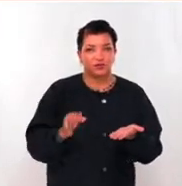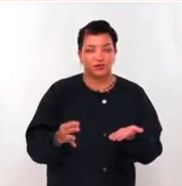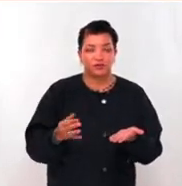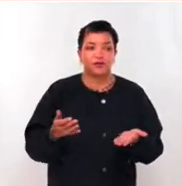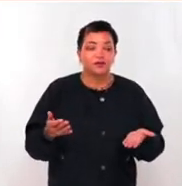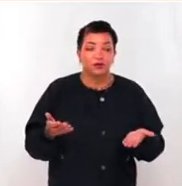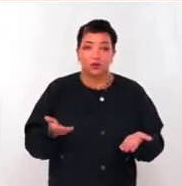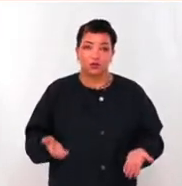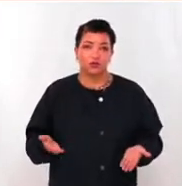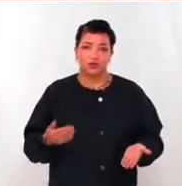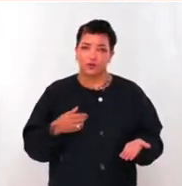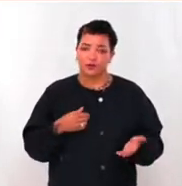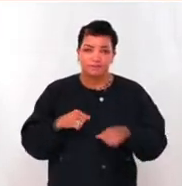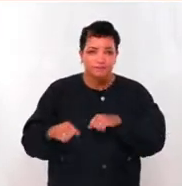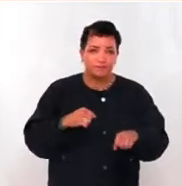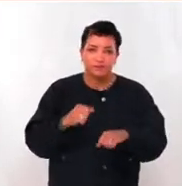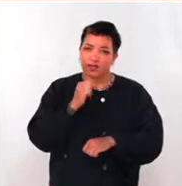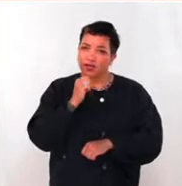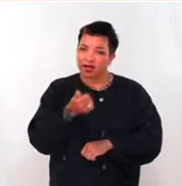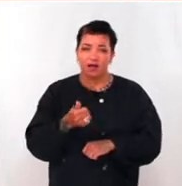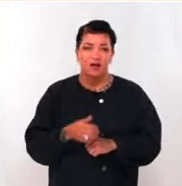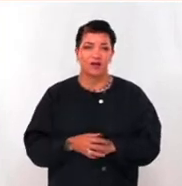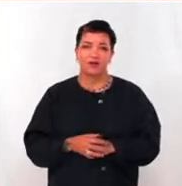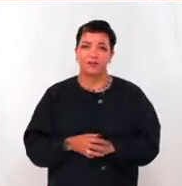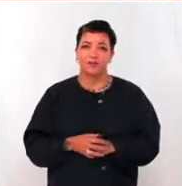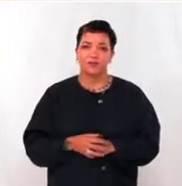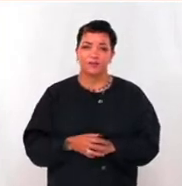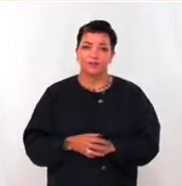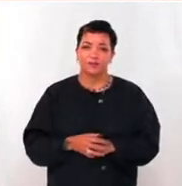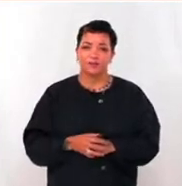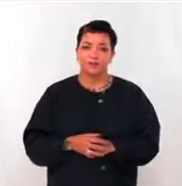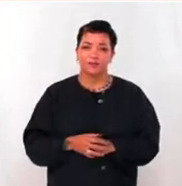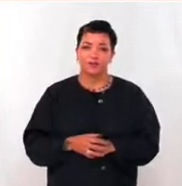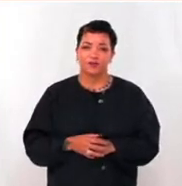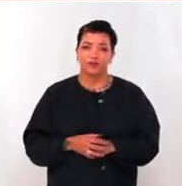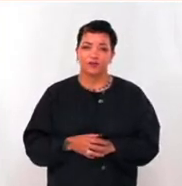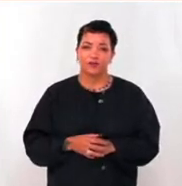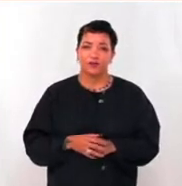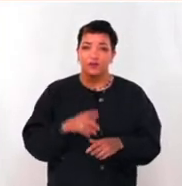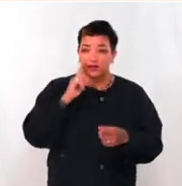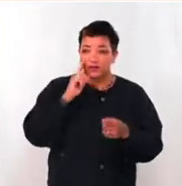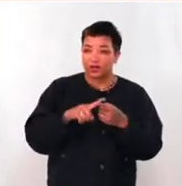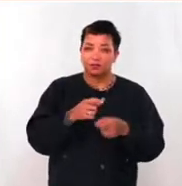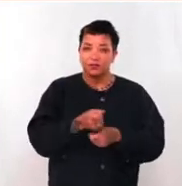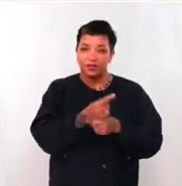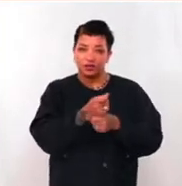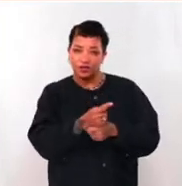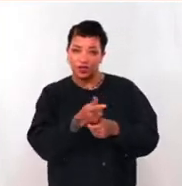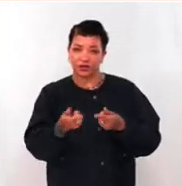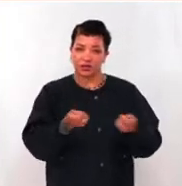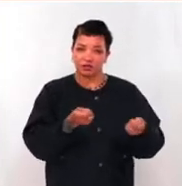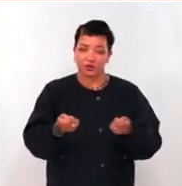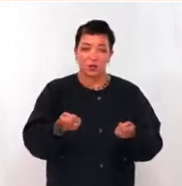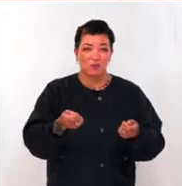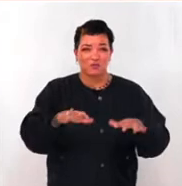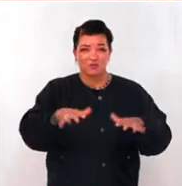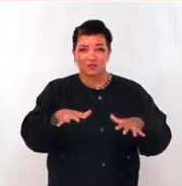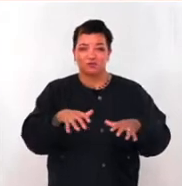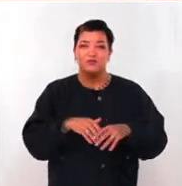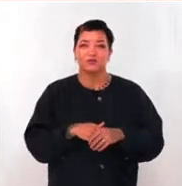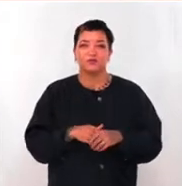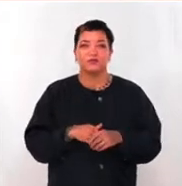n'est fait à l'échelle de la ville pour mieux appréhender la question des déchets, alors que dans votre programme, c'était un